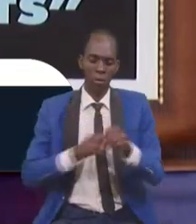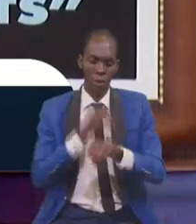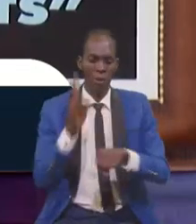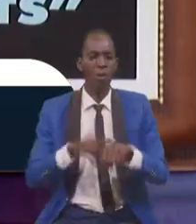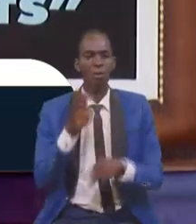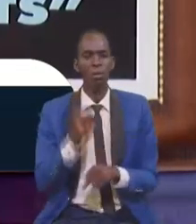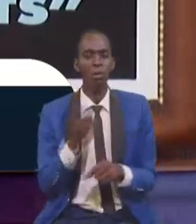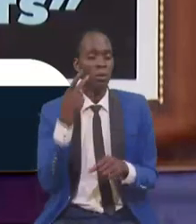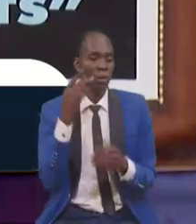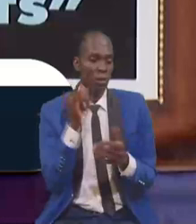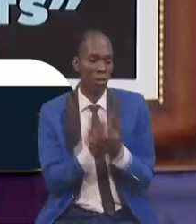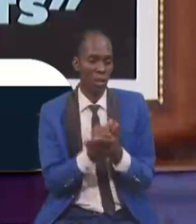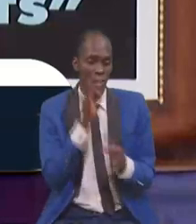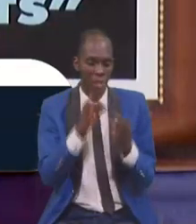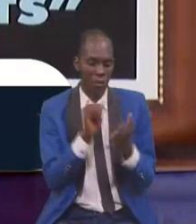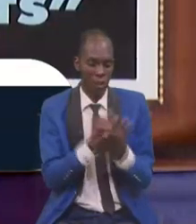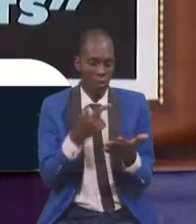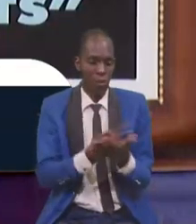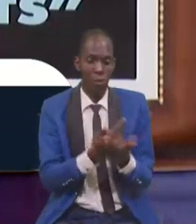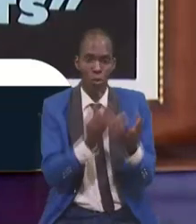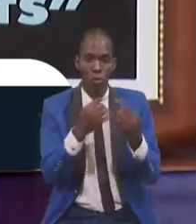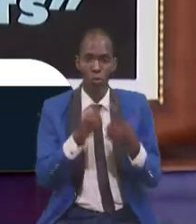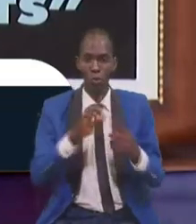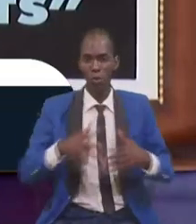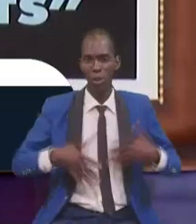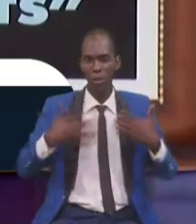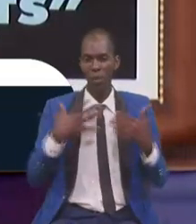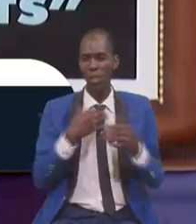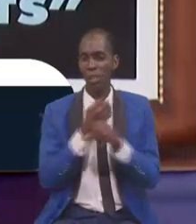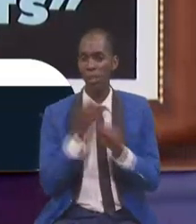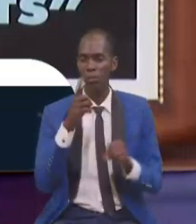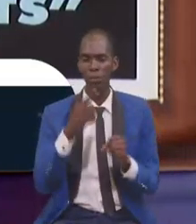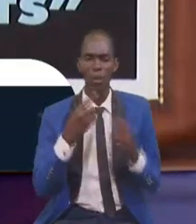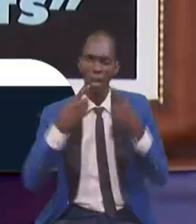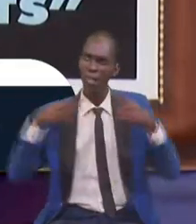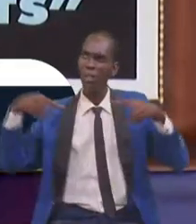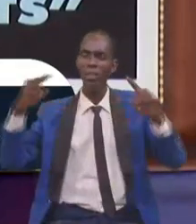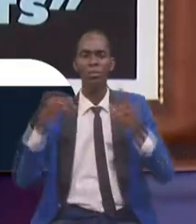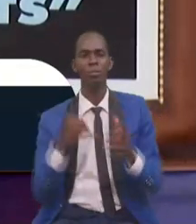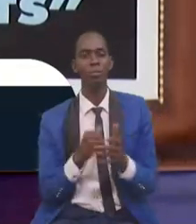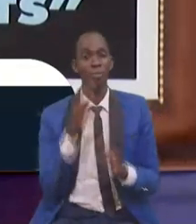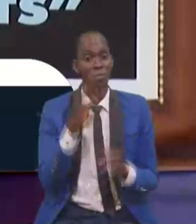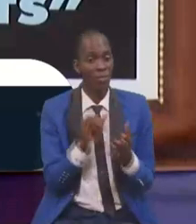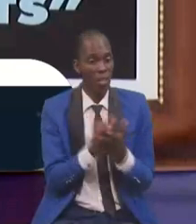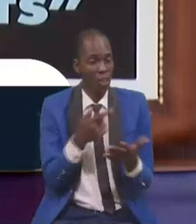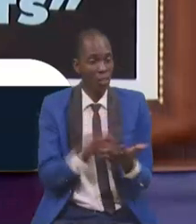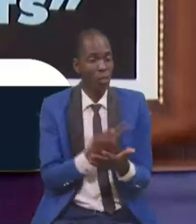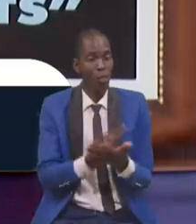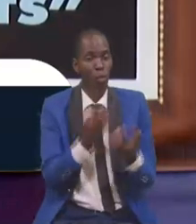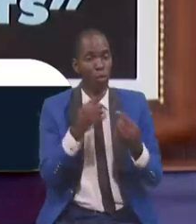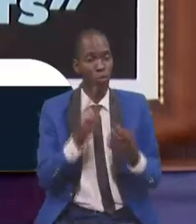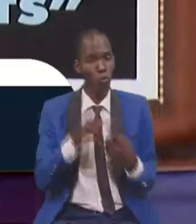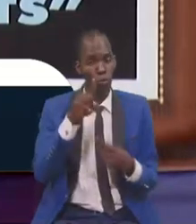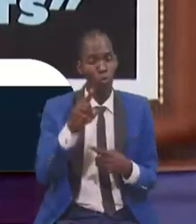nations. Si l'Évangile est venu dans votre vie pour vous sauver, publiez-le. Si l'Évangile est venu à